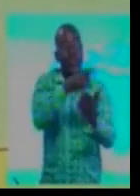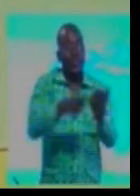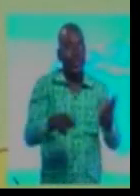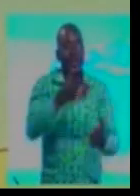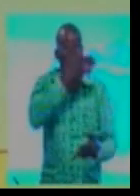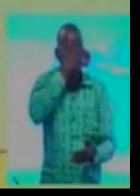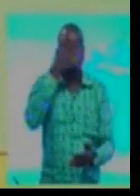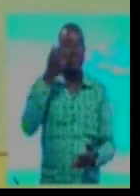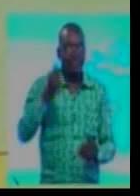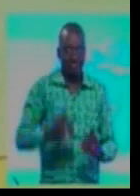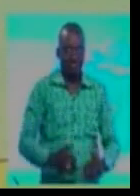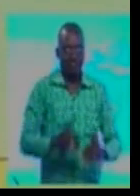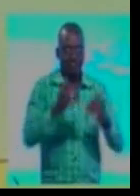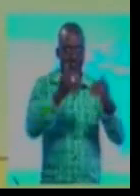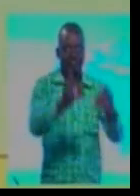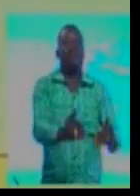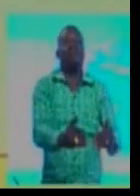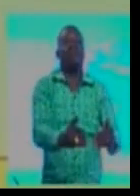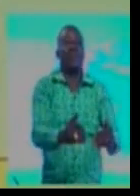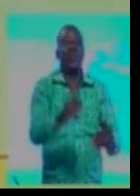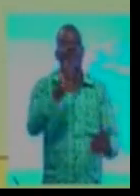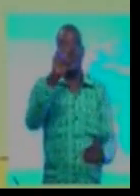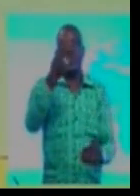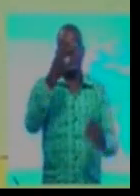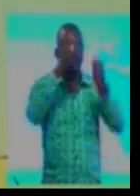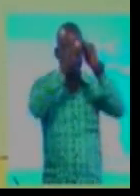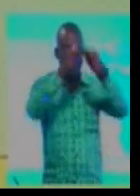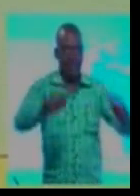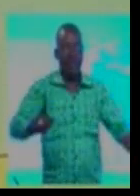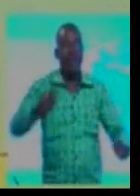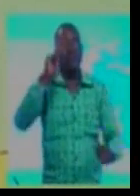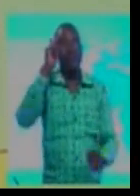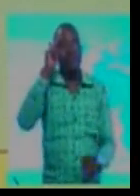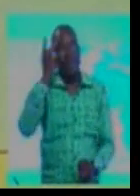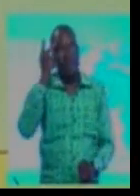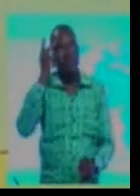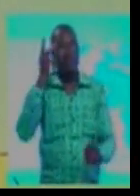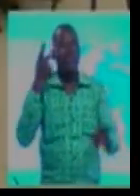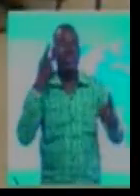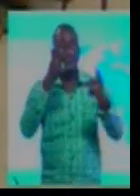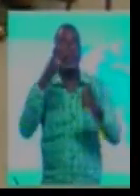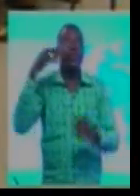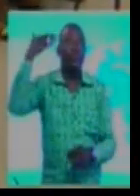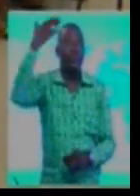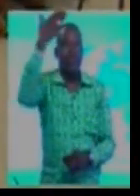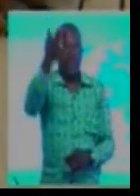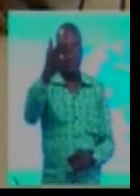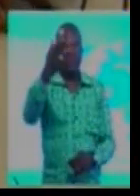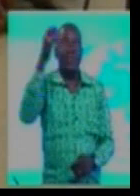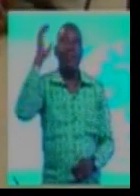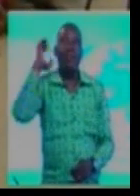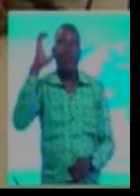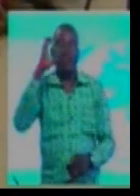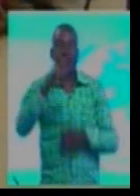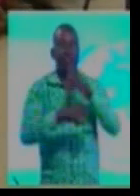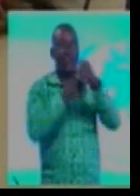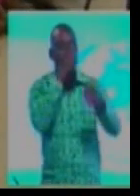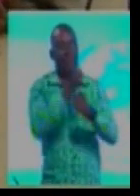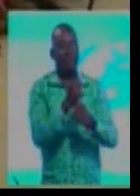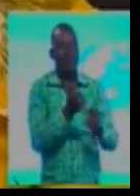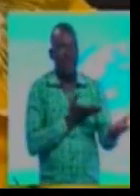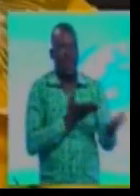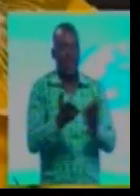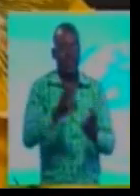avancer. Alors le deuxième atelier va se pencher sur les perspectives. La conférence annuelle des